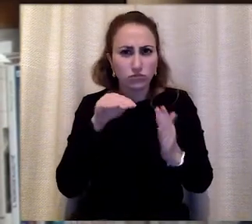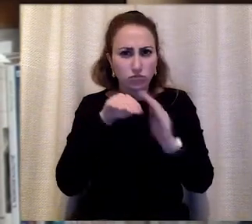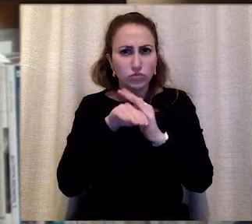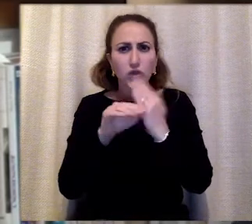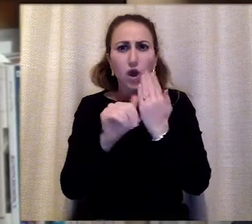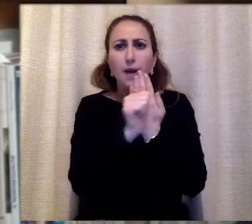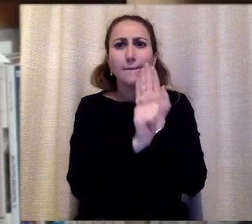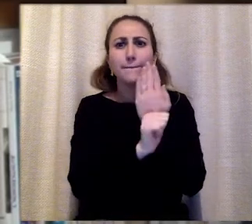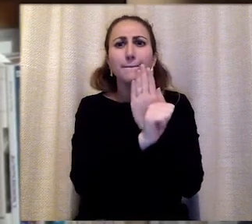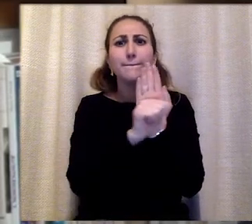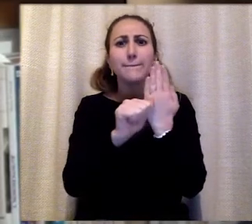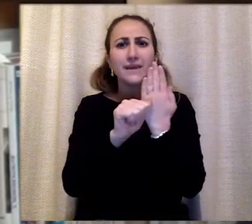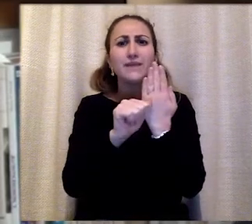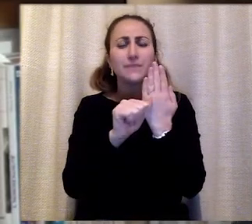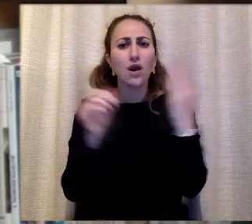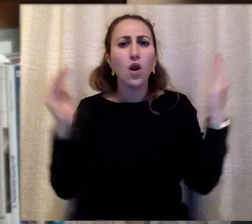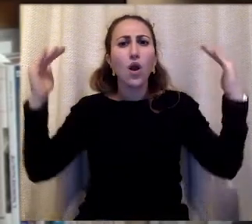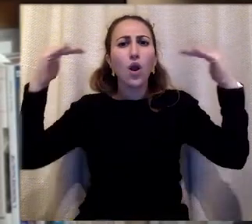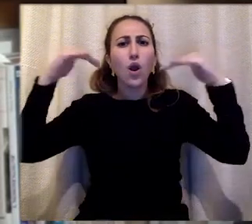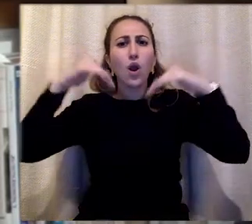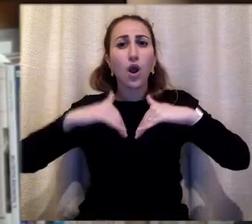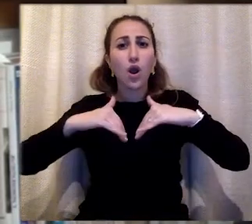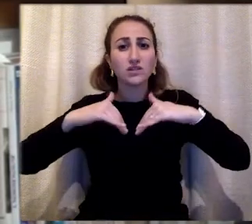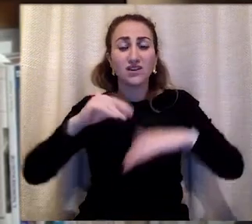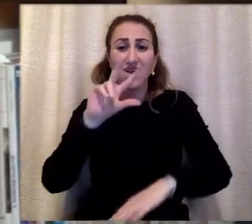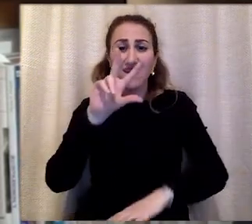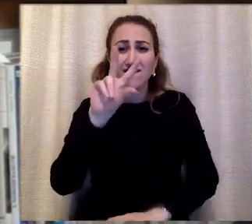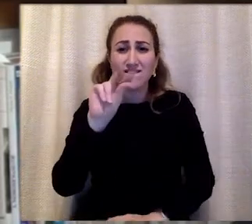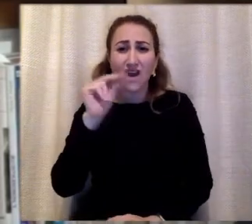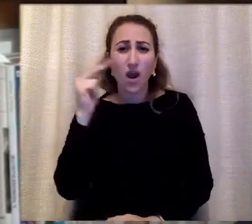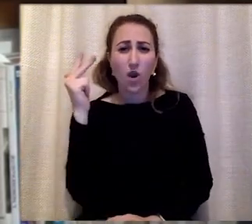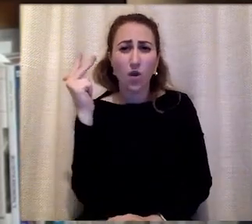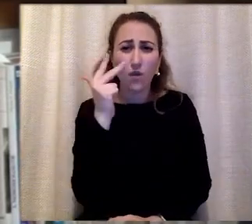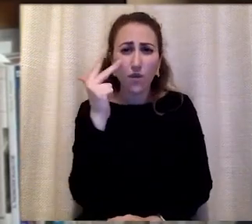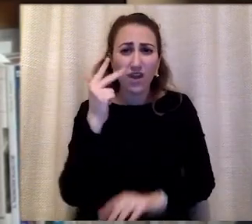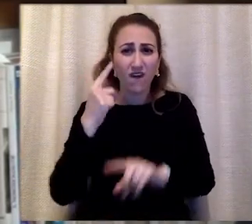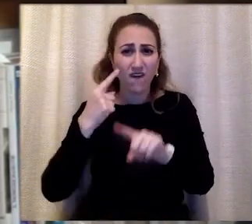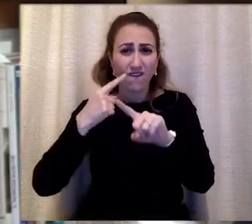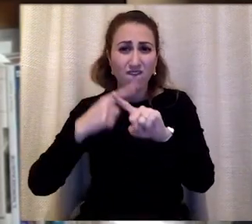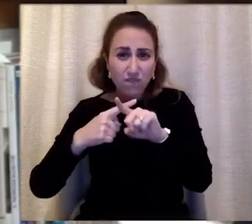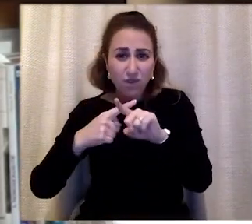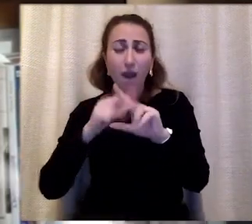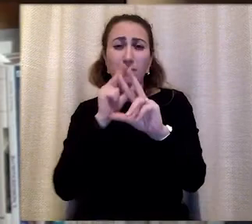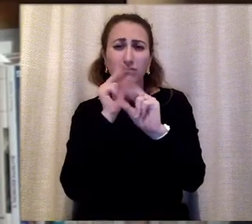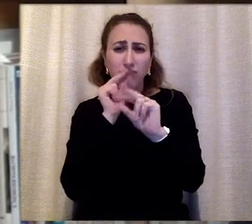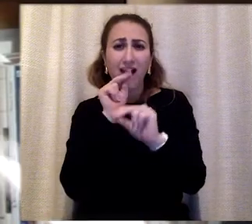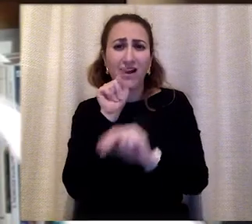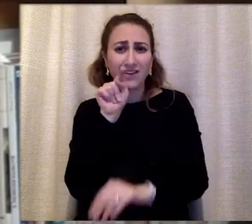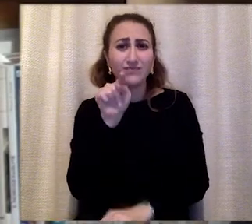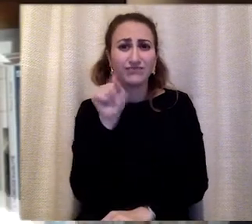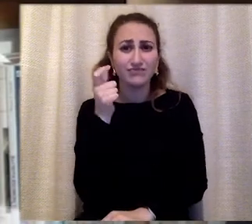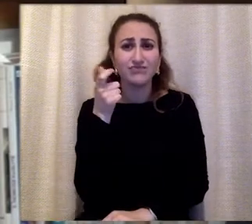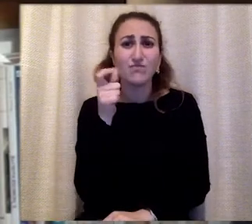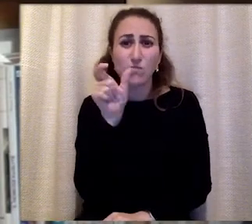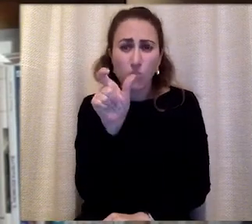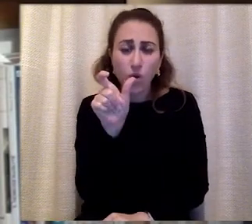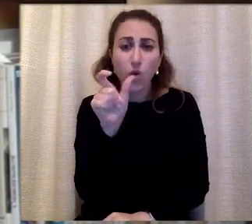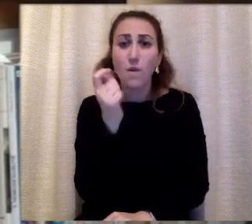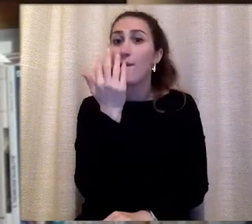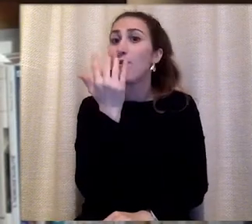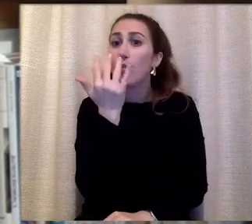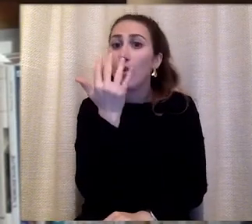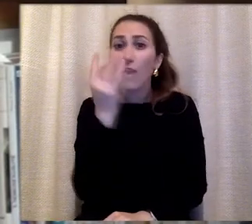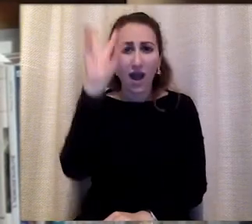l'épître de Corinthiens. C'est le sujet maître. Paul voit une église qui a besoin de